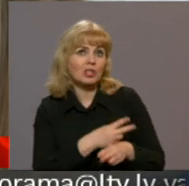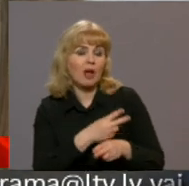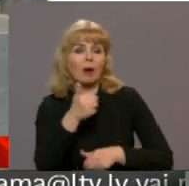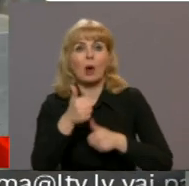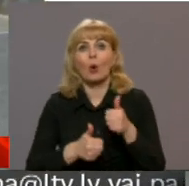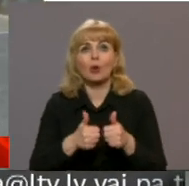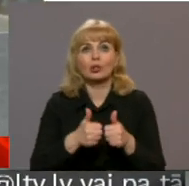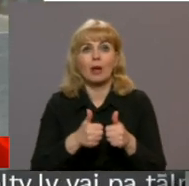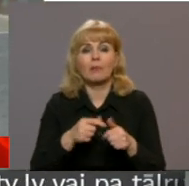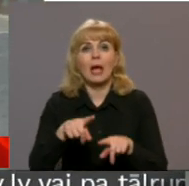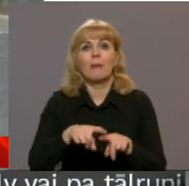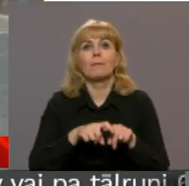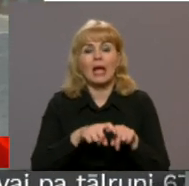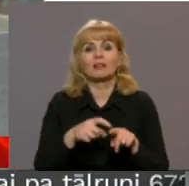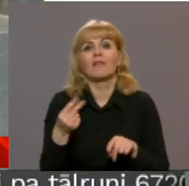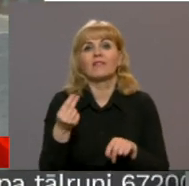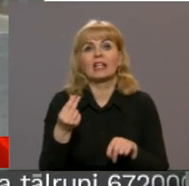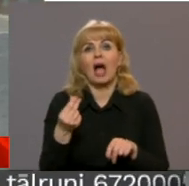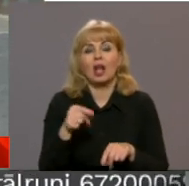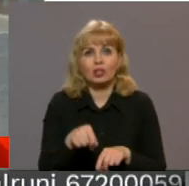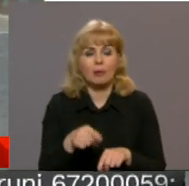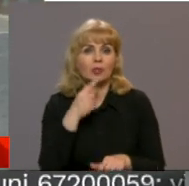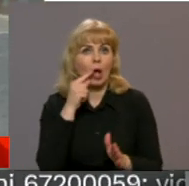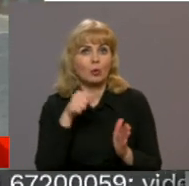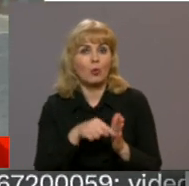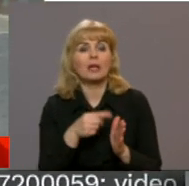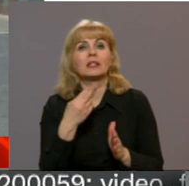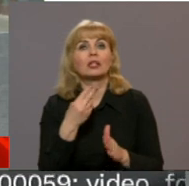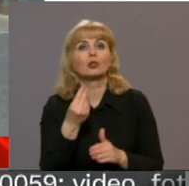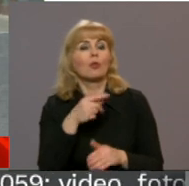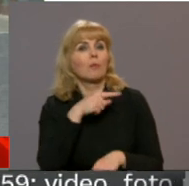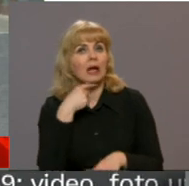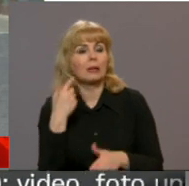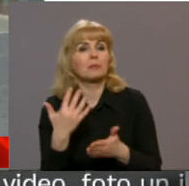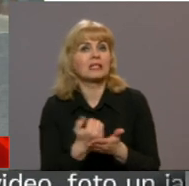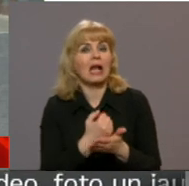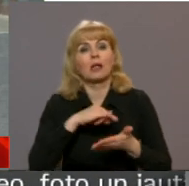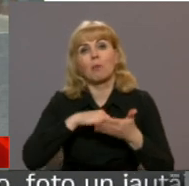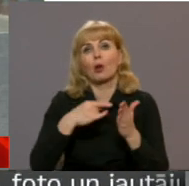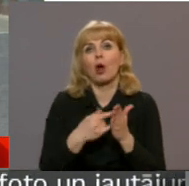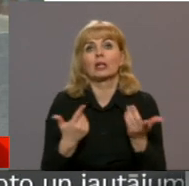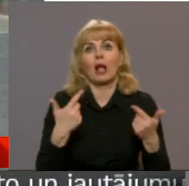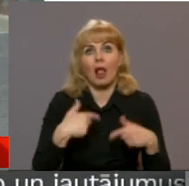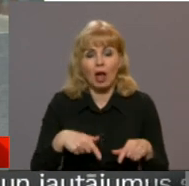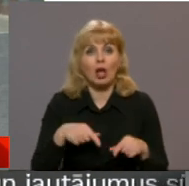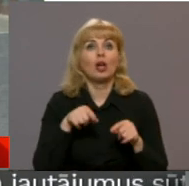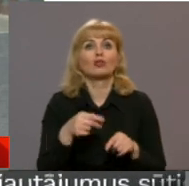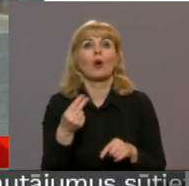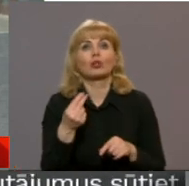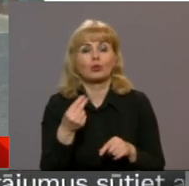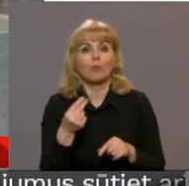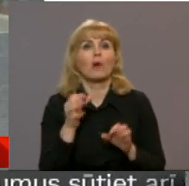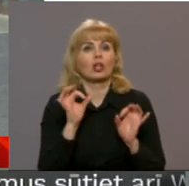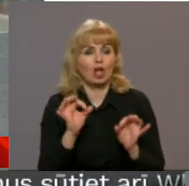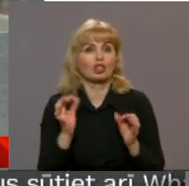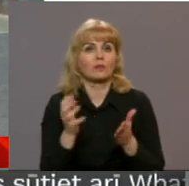konkursā, bija jāpiesaista pūļa finansējums un jānorāda tā summa, kuru vēlies sasniegt tieši projekta laikā. Un mēs arī šo summu sasniedzām